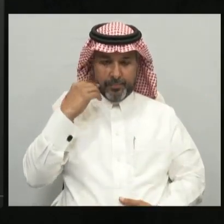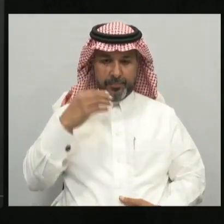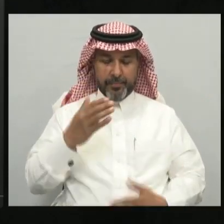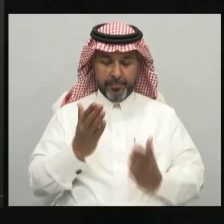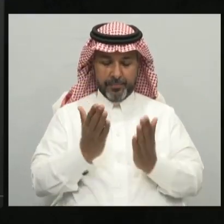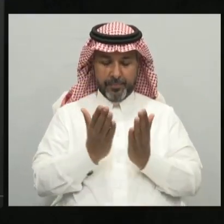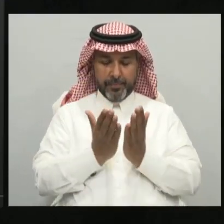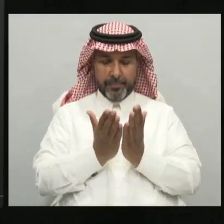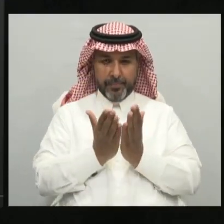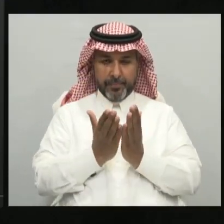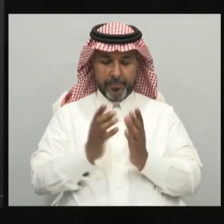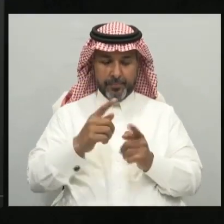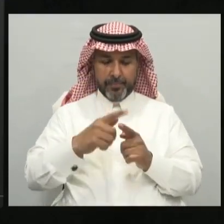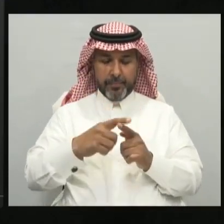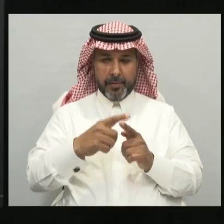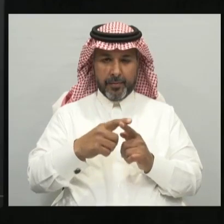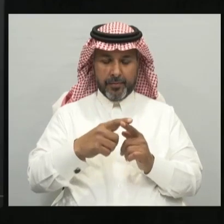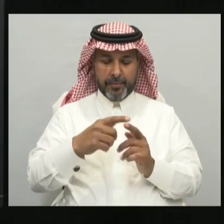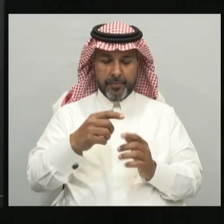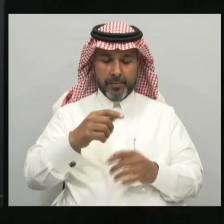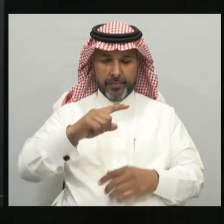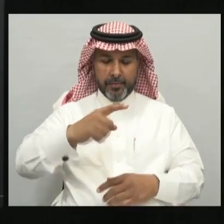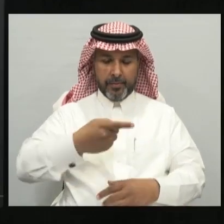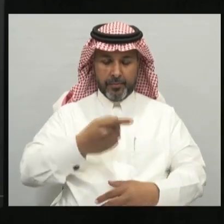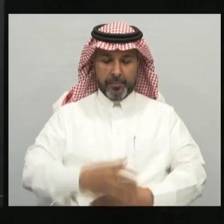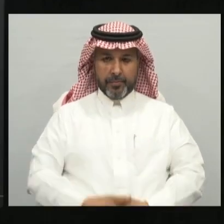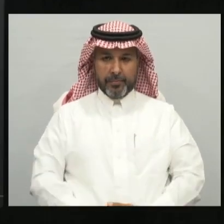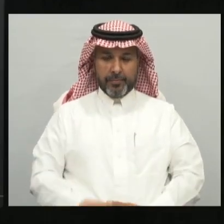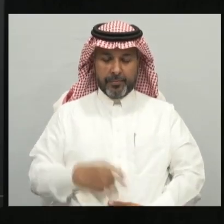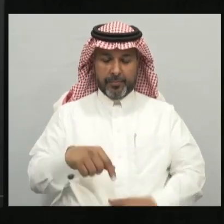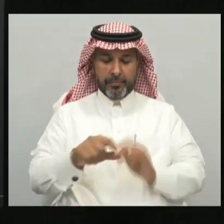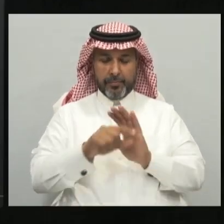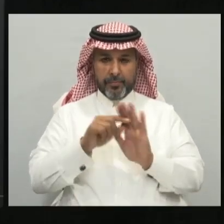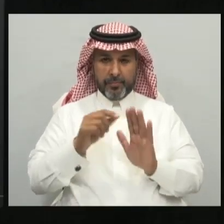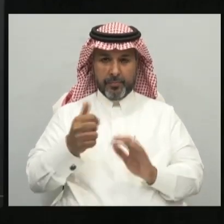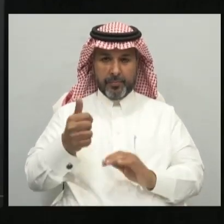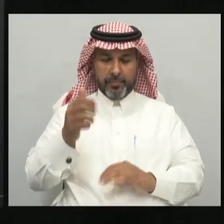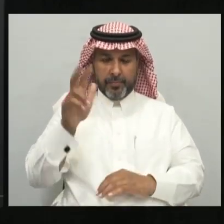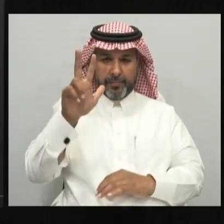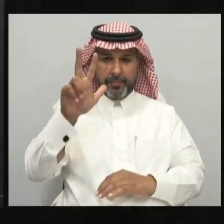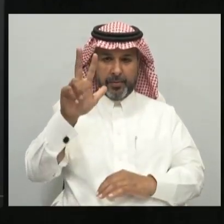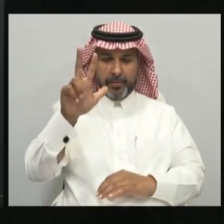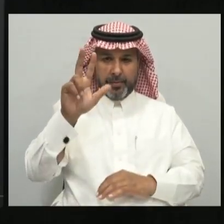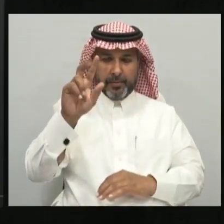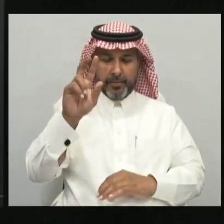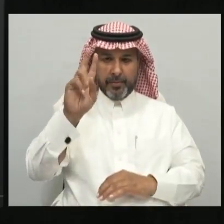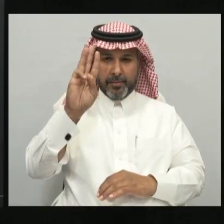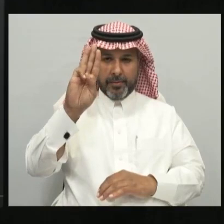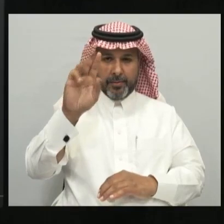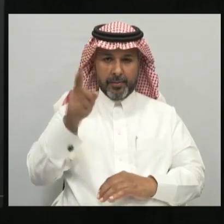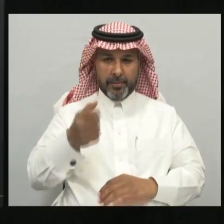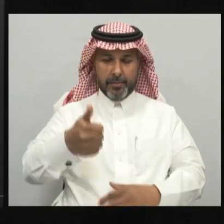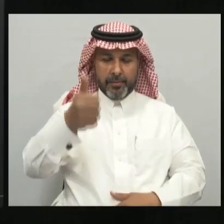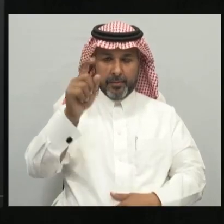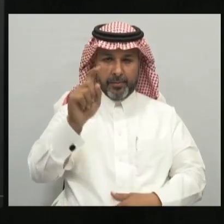الرياضيات درسنا لهذا اليوم الاثراء السادس في الفصل الدراسي الثاني معلمكم الاستاذ